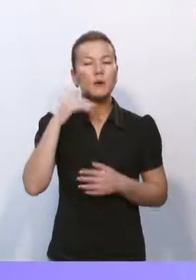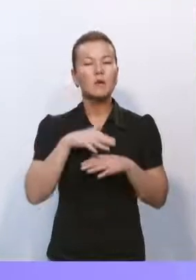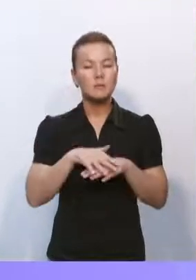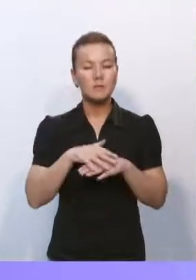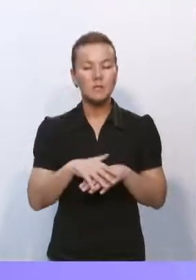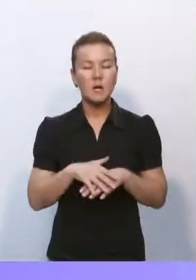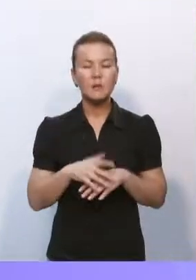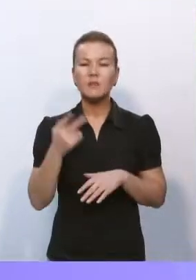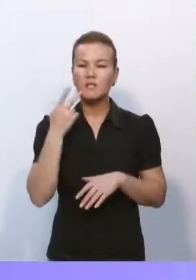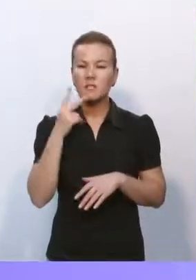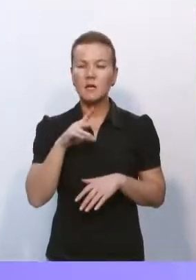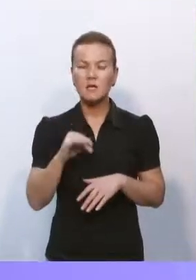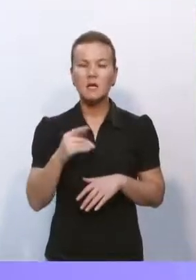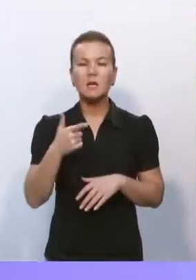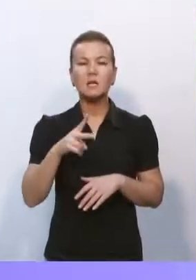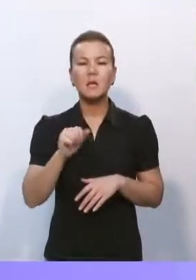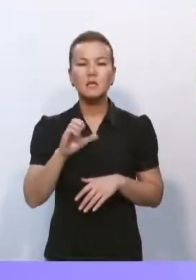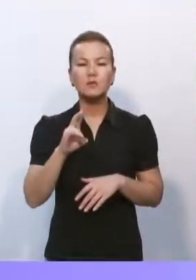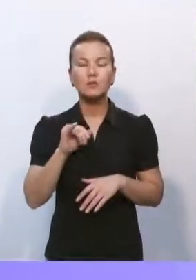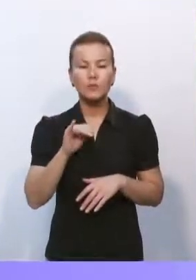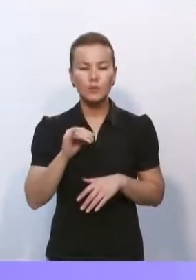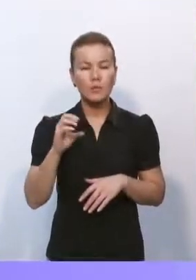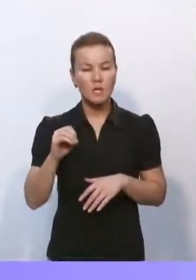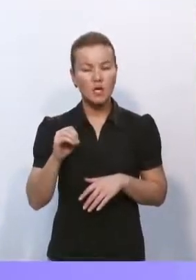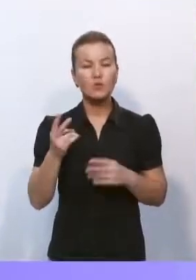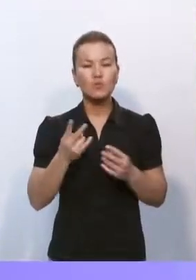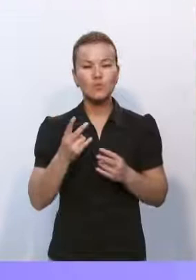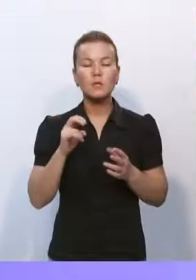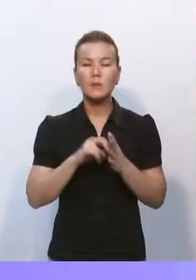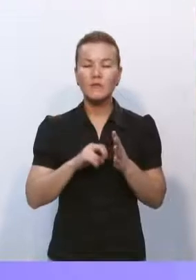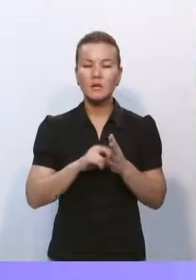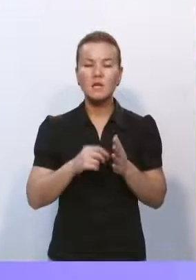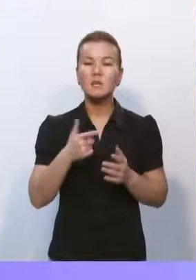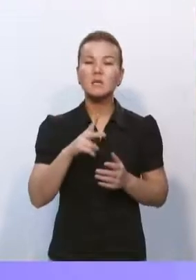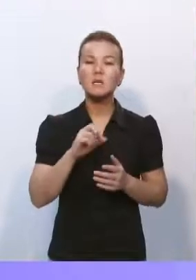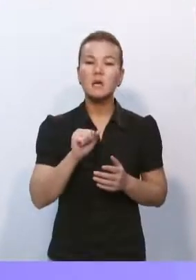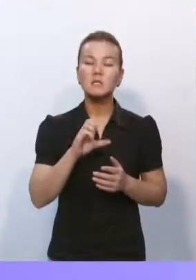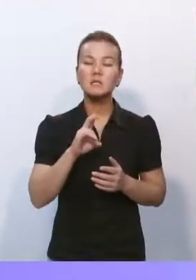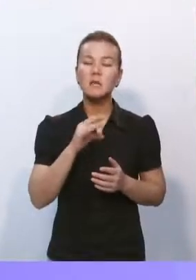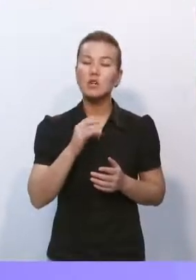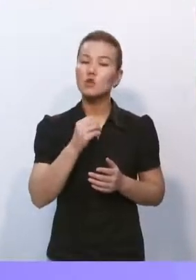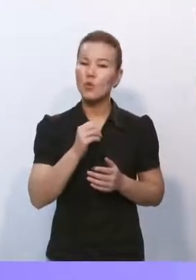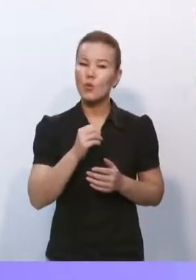поразмышляем, всегда ли гласную «е» нужно проверять гласное «ё».